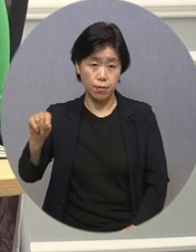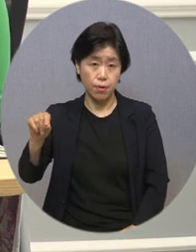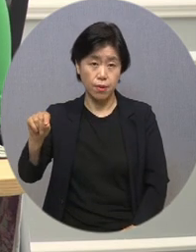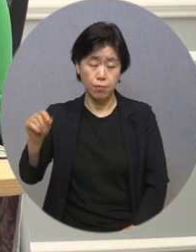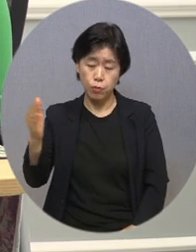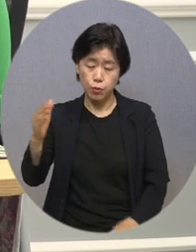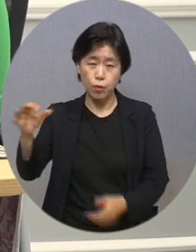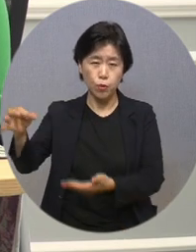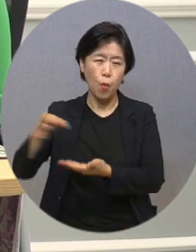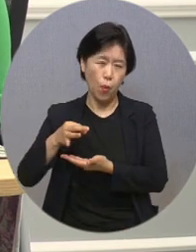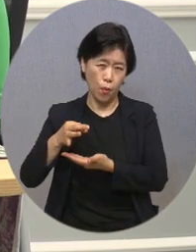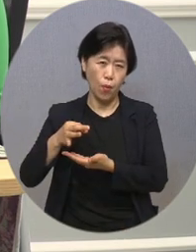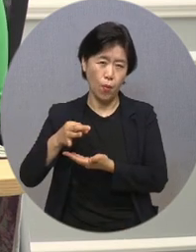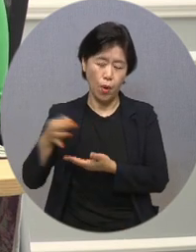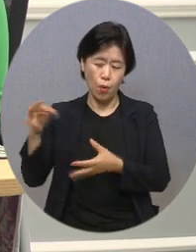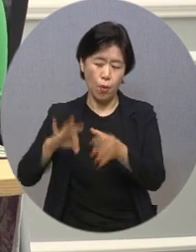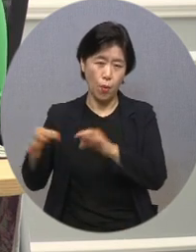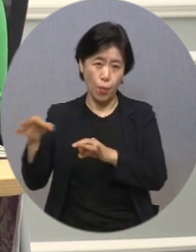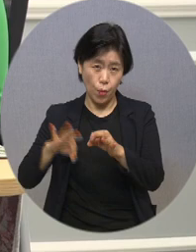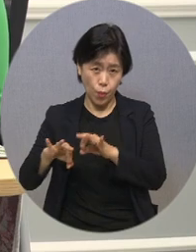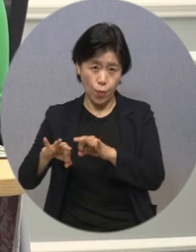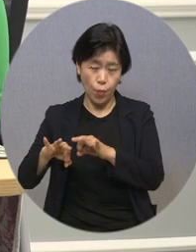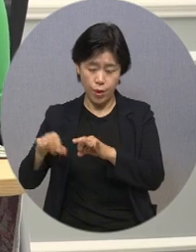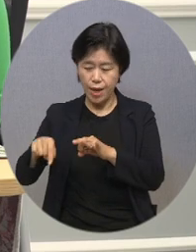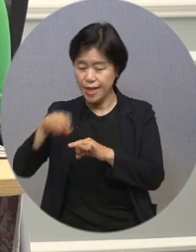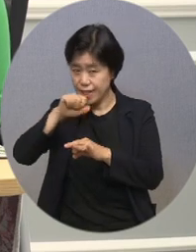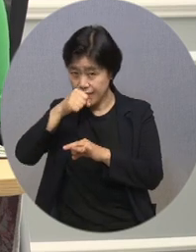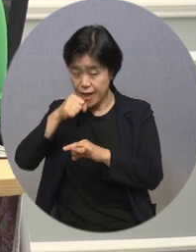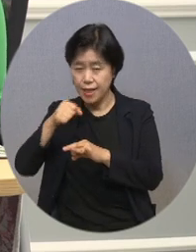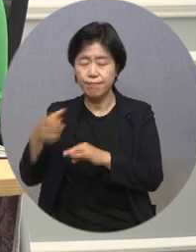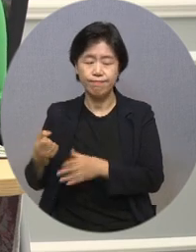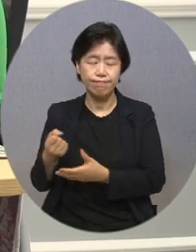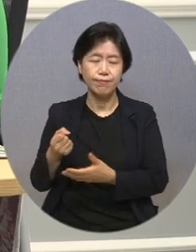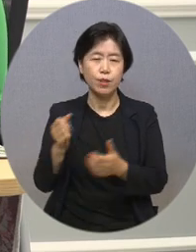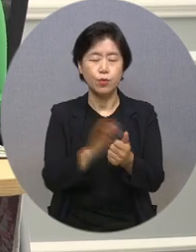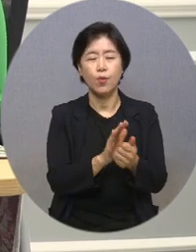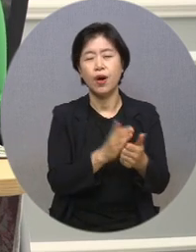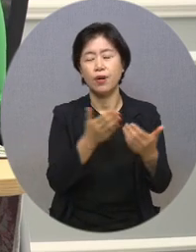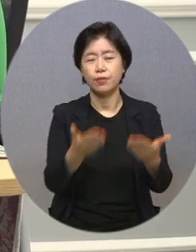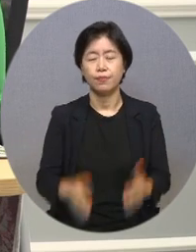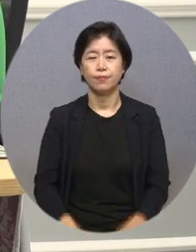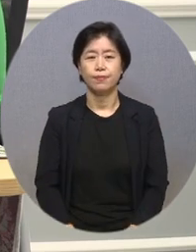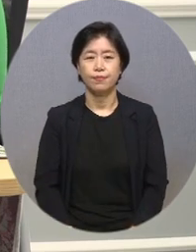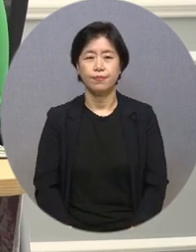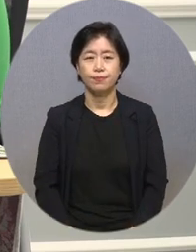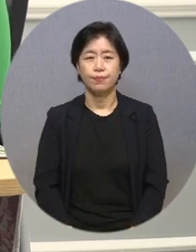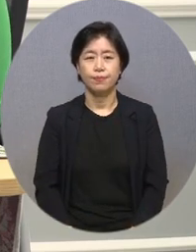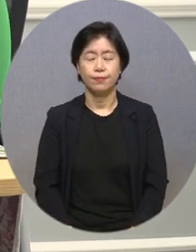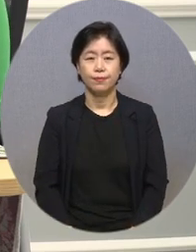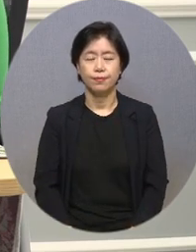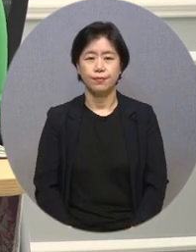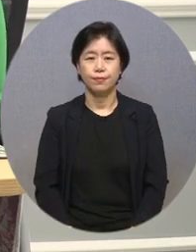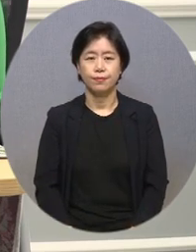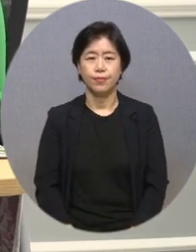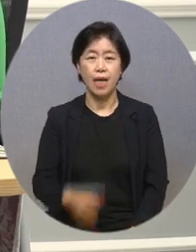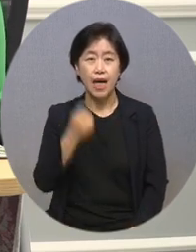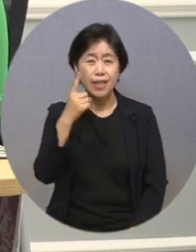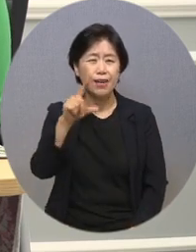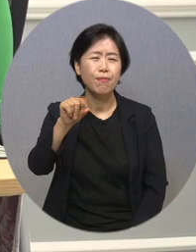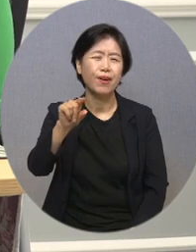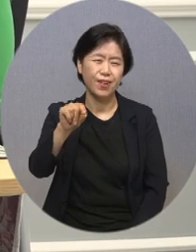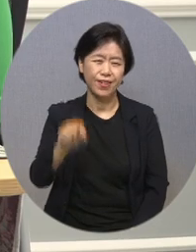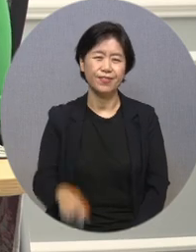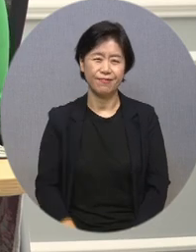그 후원금들이 모여져서 그런 아이들의 문제를 해결해주는 그런 역할들을 하고 있습니다. 월 10,000원입니다. 네.